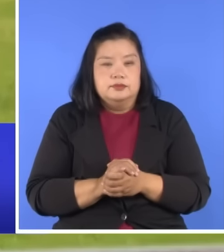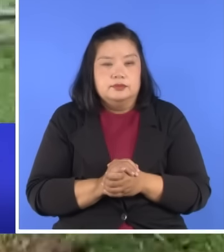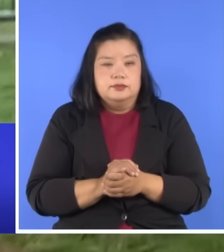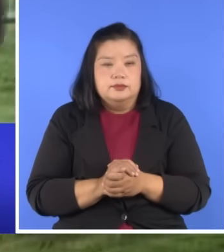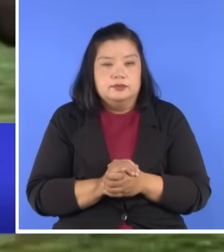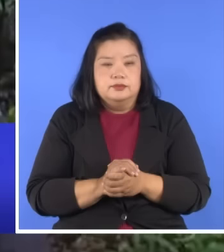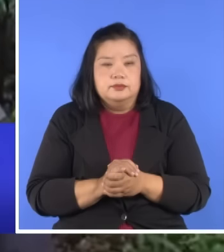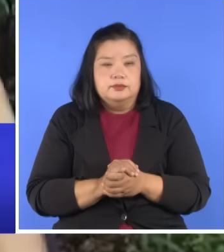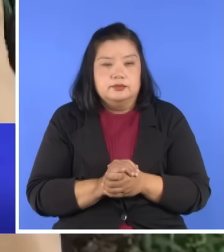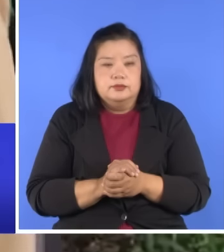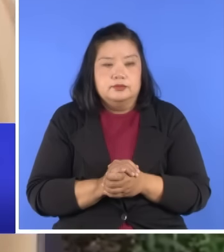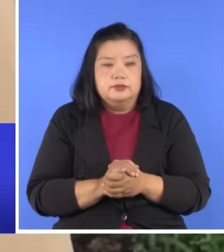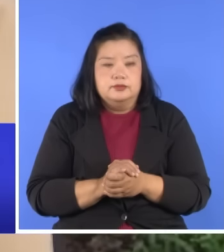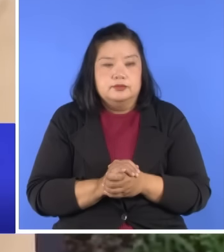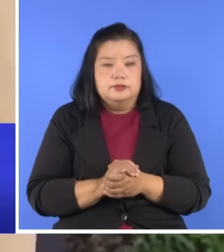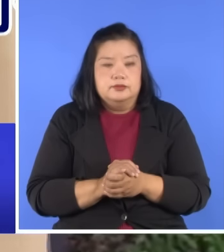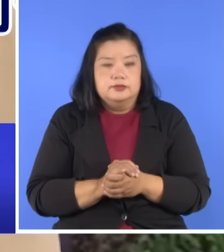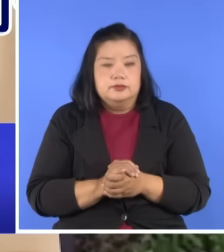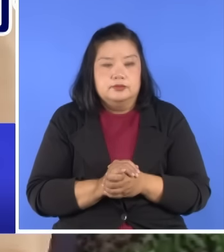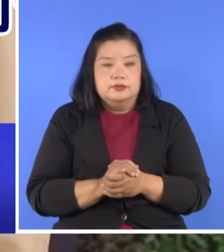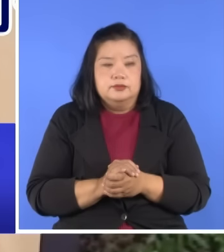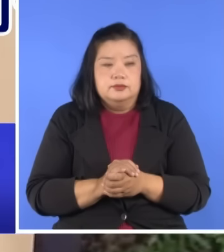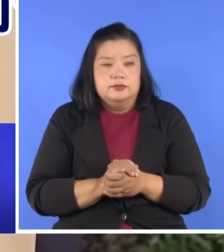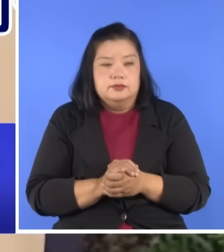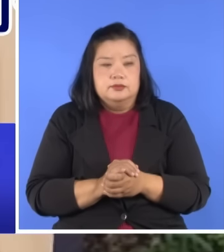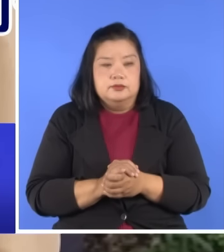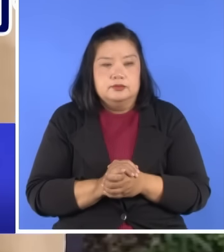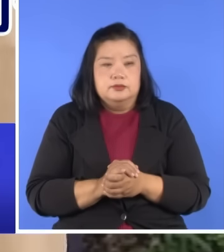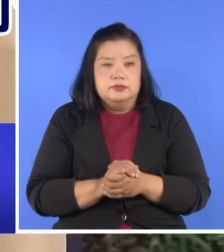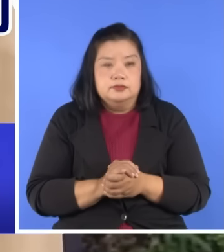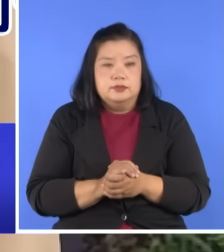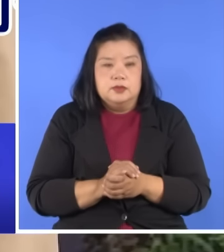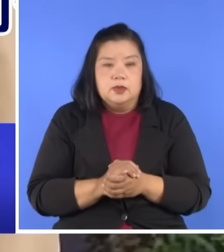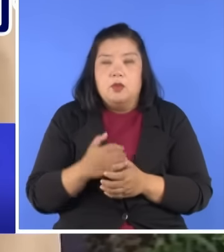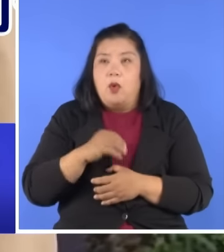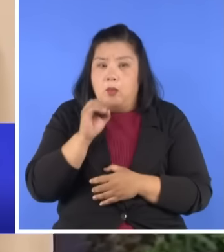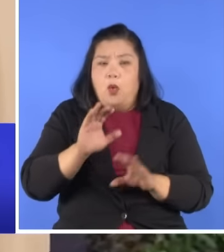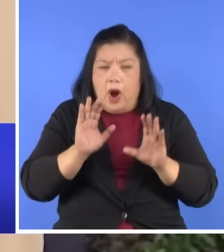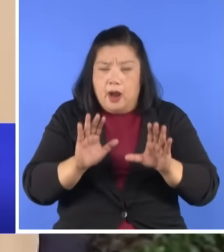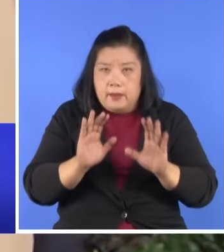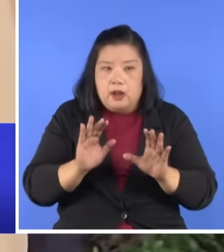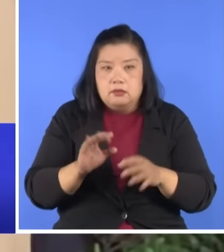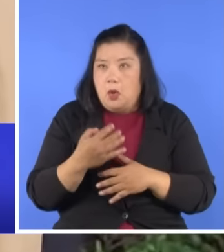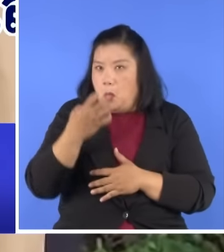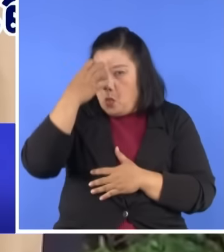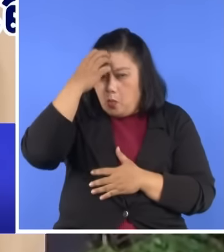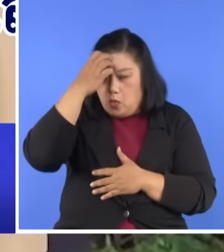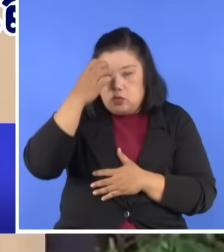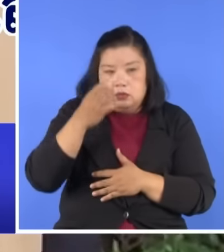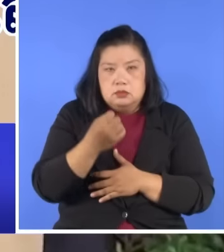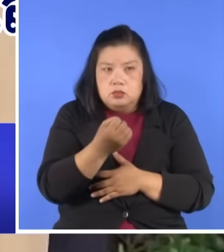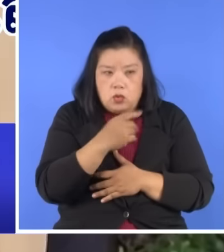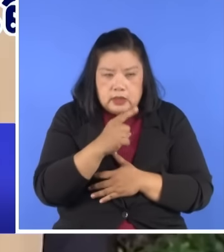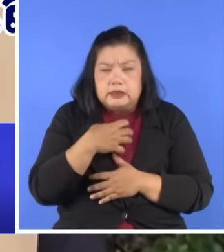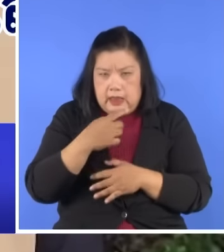ค่ะอืพผมบให้เพิ่นเข้าบเพิ่นกอันนี้โมโหนะเพิ่นสิไปสนามบินบ่เพิ่นบอกเพิสิไปสนามบินไปสนามบิน